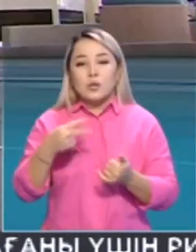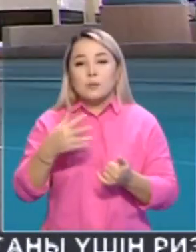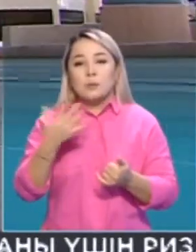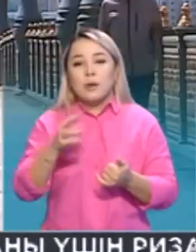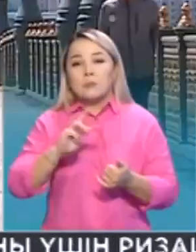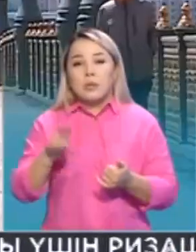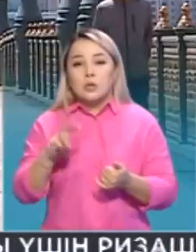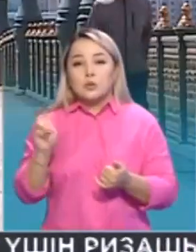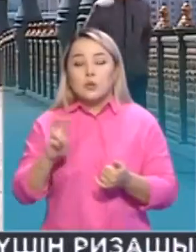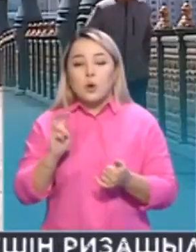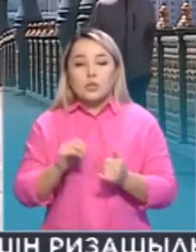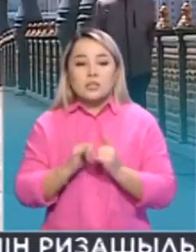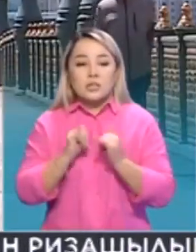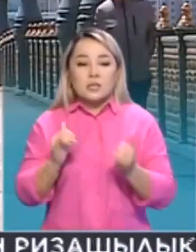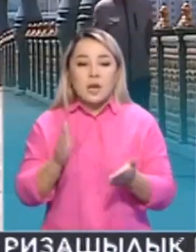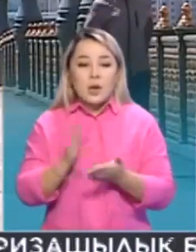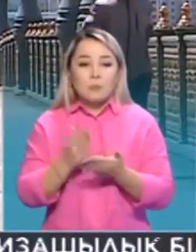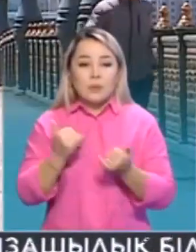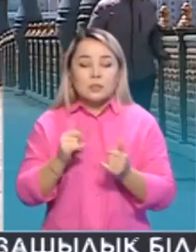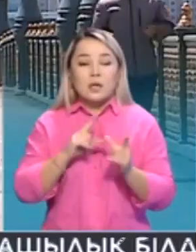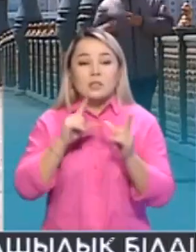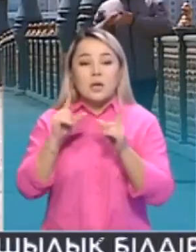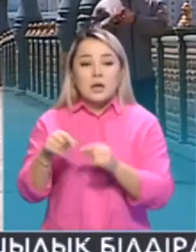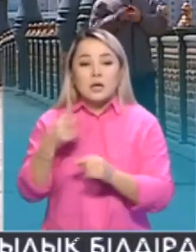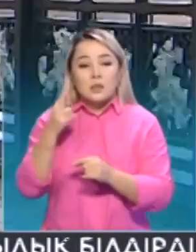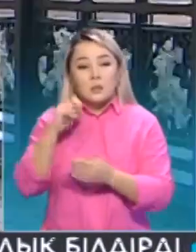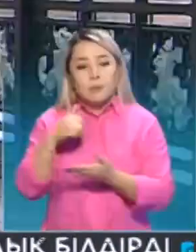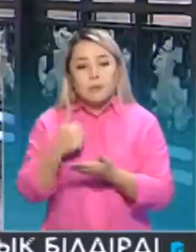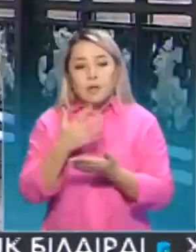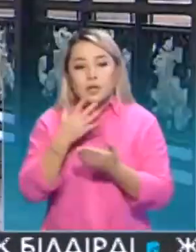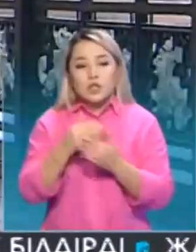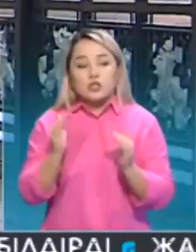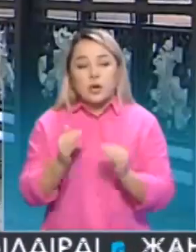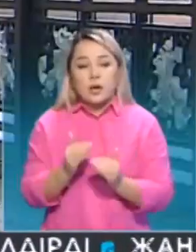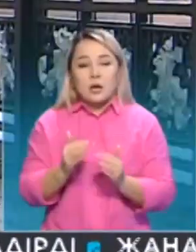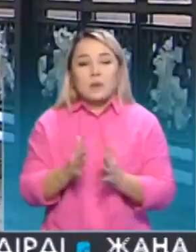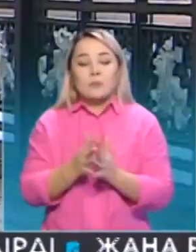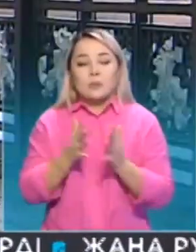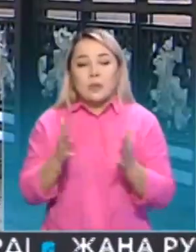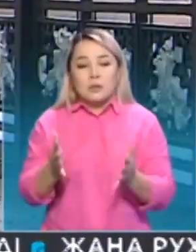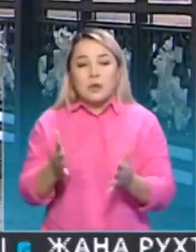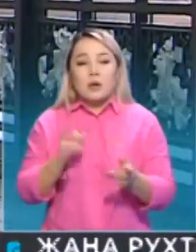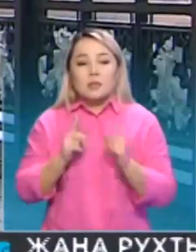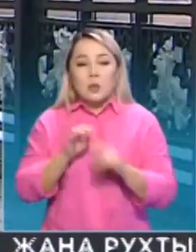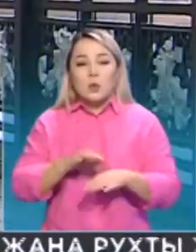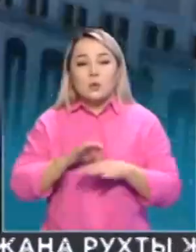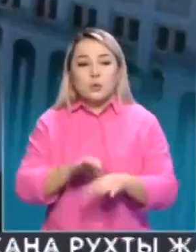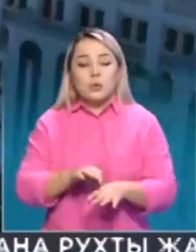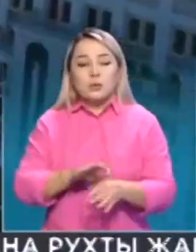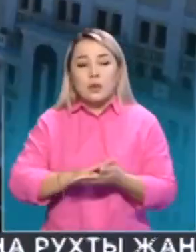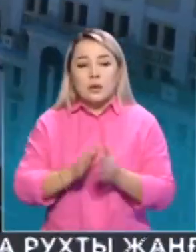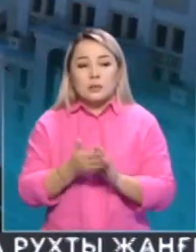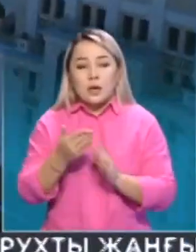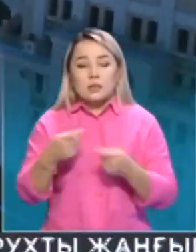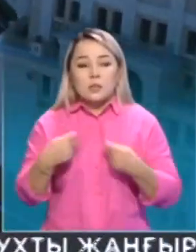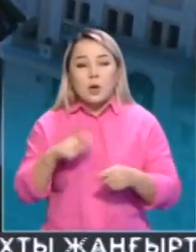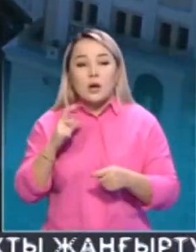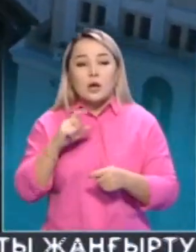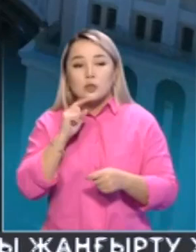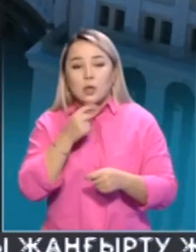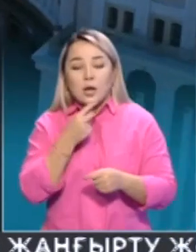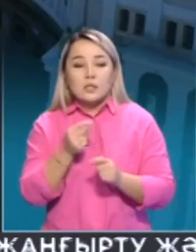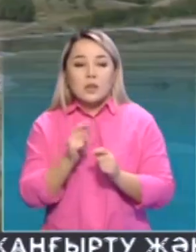25 миллиард долларға жеткен. Бүгінгі сапар аясында екі ел басшылары шағын және кеңейтілген құрамда келіссөздер өткізіп, сауда